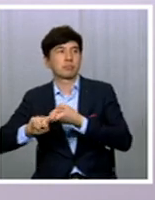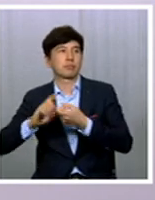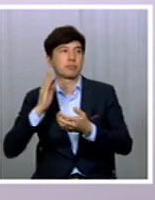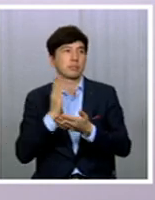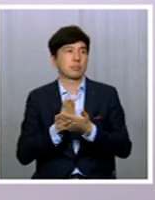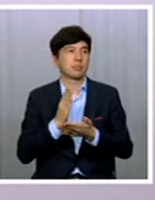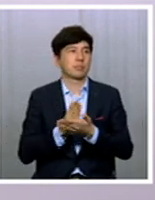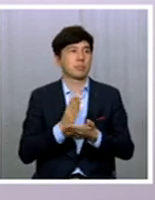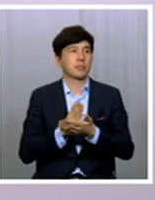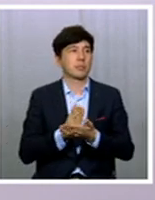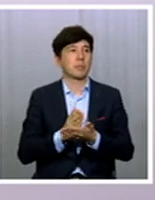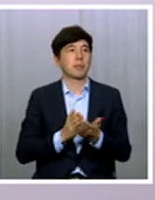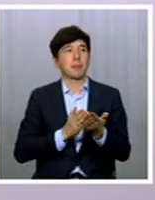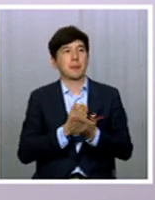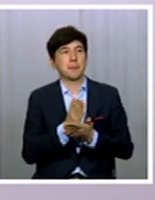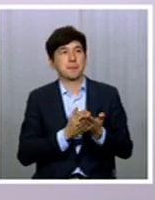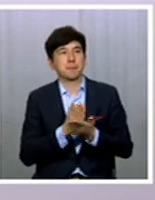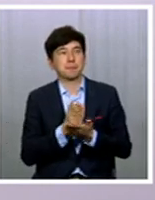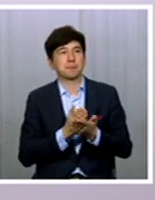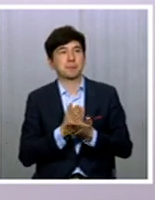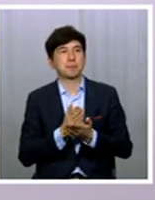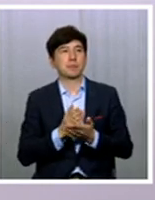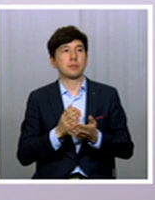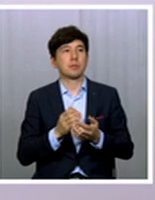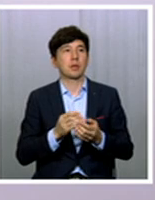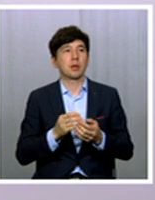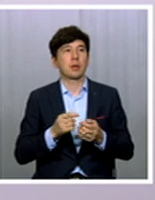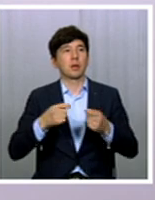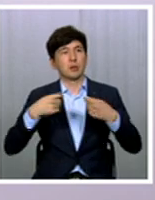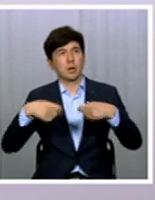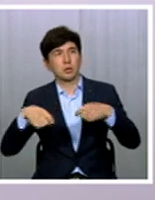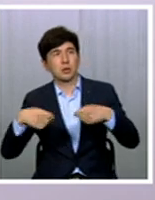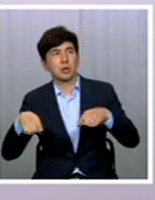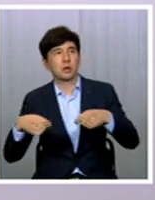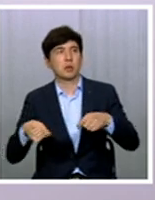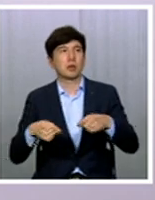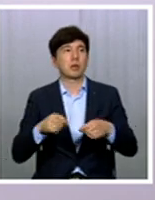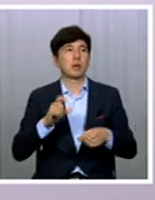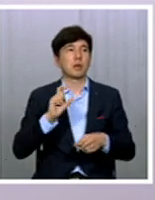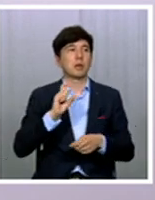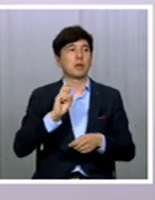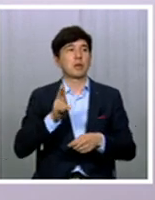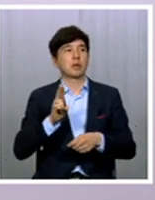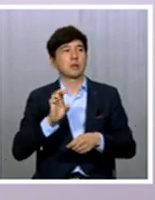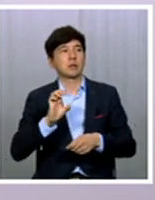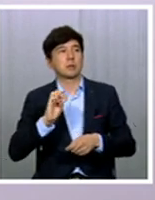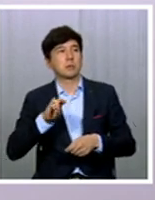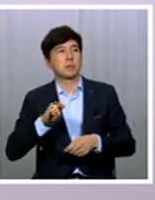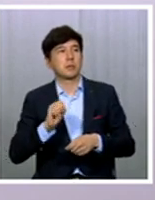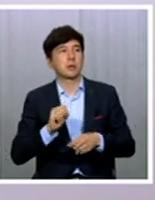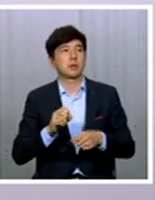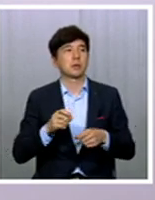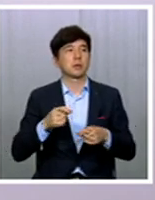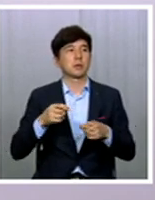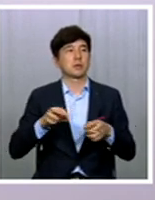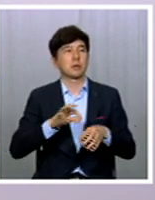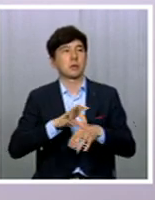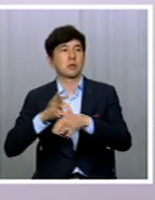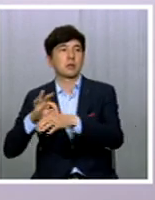көрсету саласы деп отырғанымыз сол тауарларды саудалауға, экспорт жасауға, белгілі мекемелерге жеткізіп беру үшін